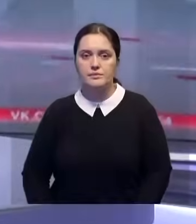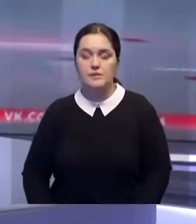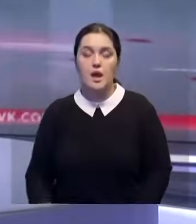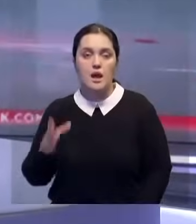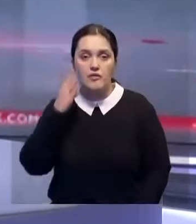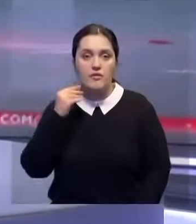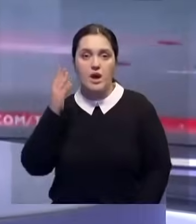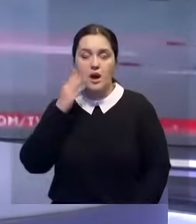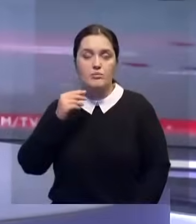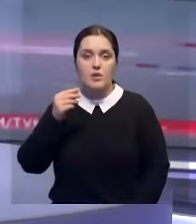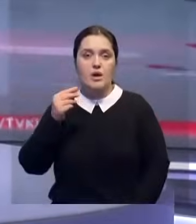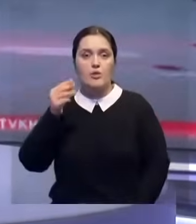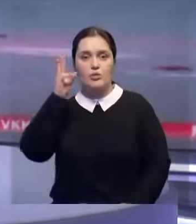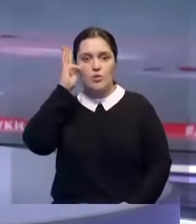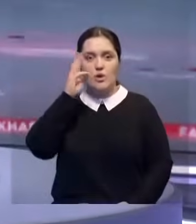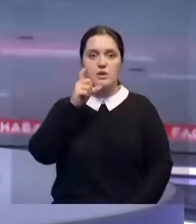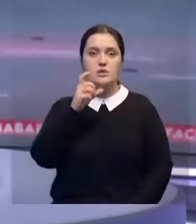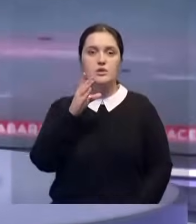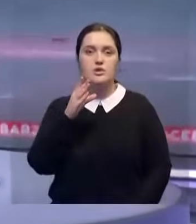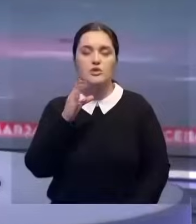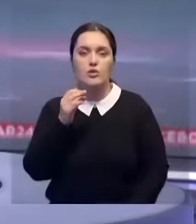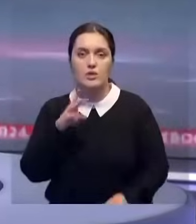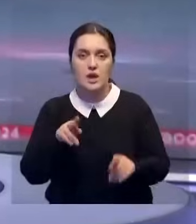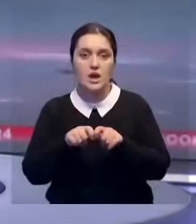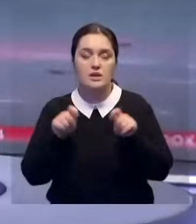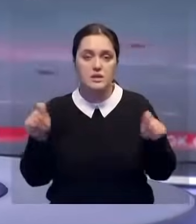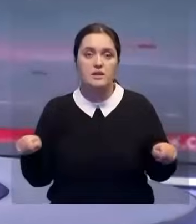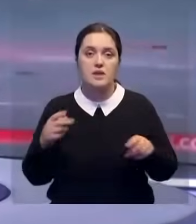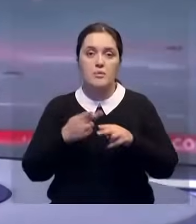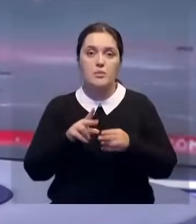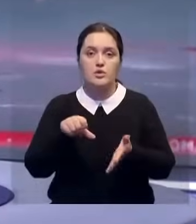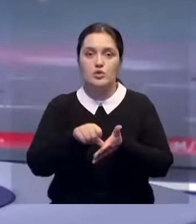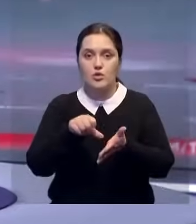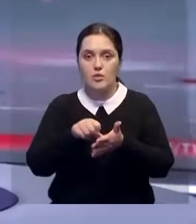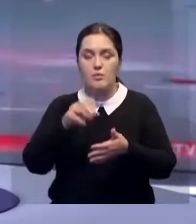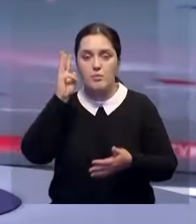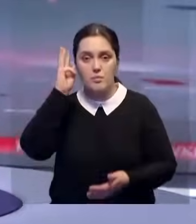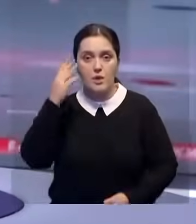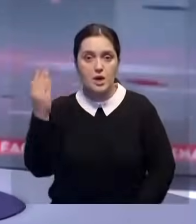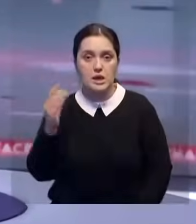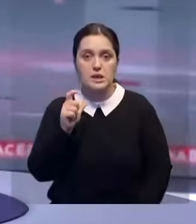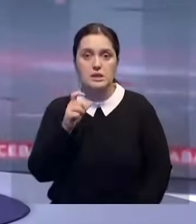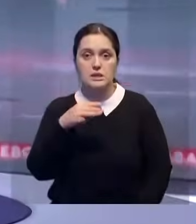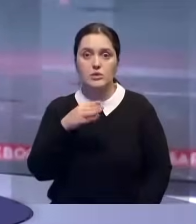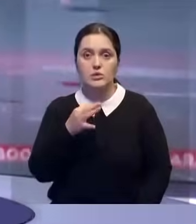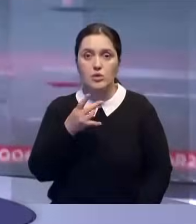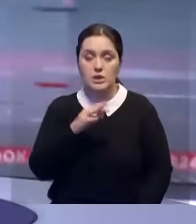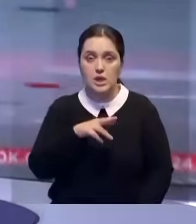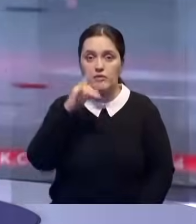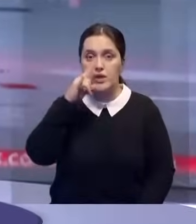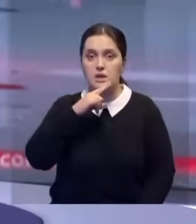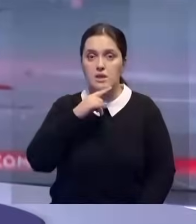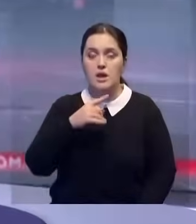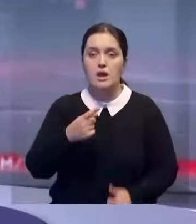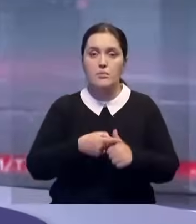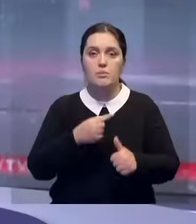В Алматы открылось почетное консульство Эстонской Республики. В церемонии открытия приняли участие чрезвычайный полномочный посол Эстонии в Казахстане